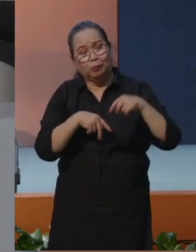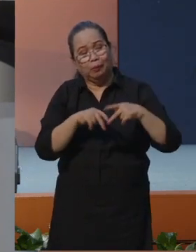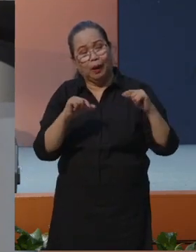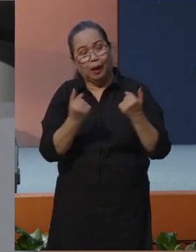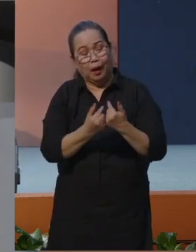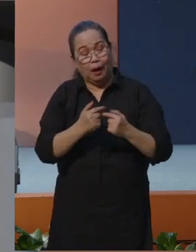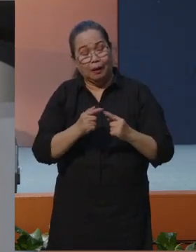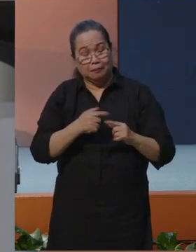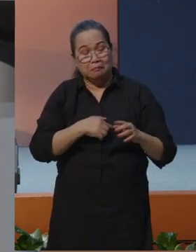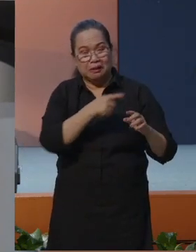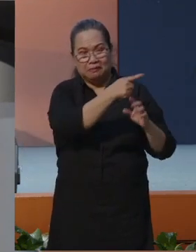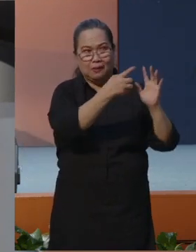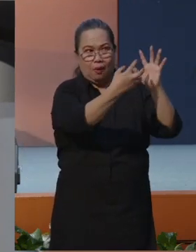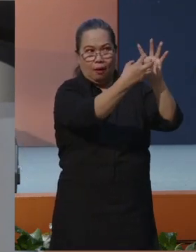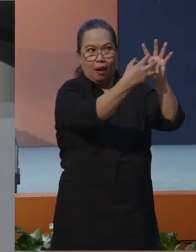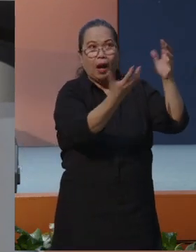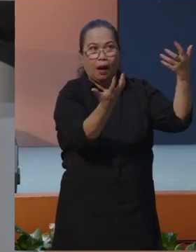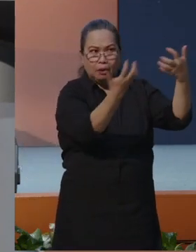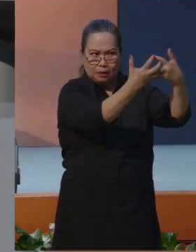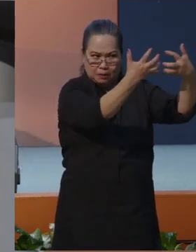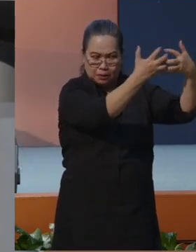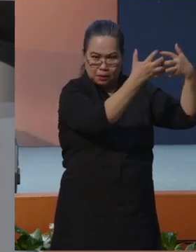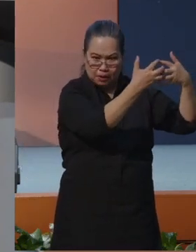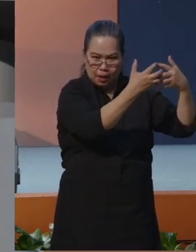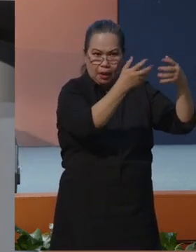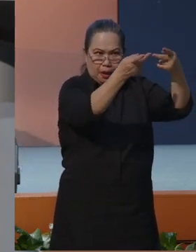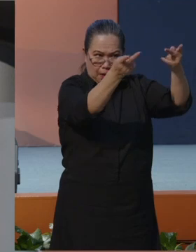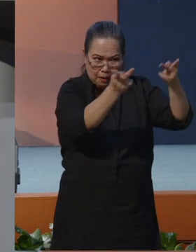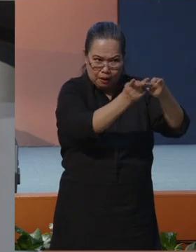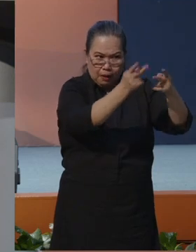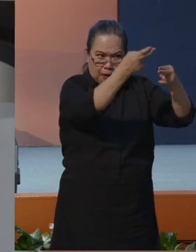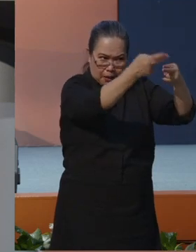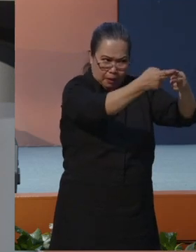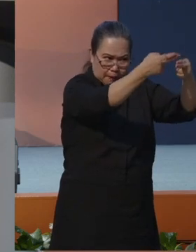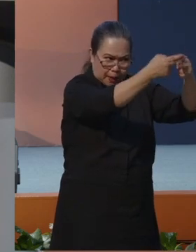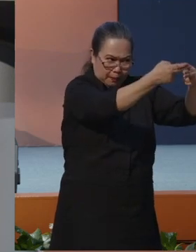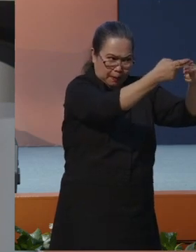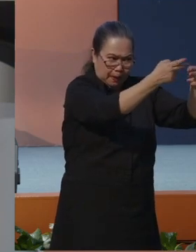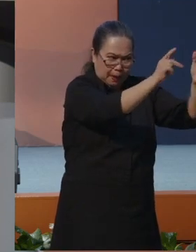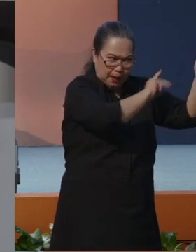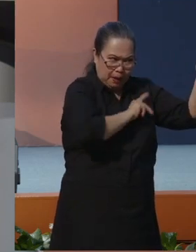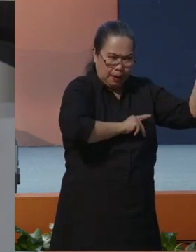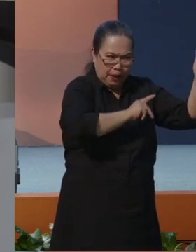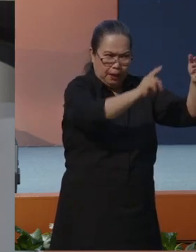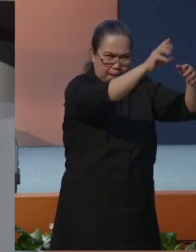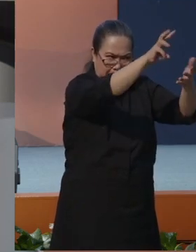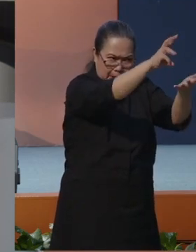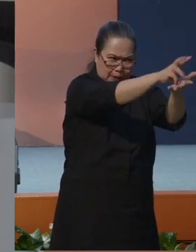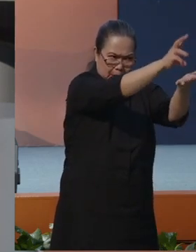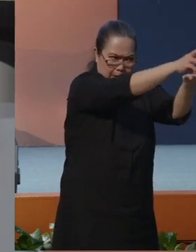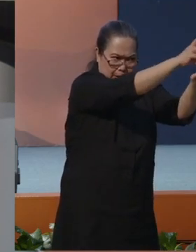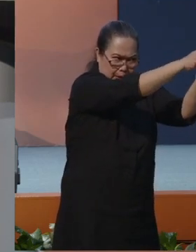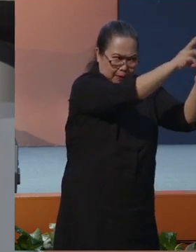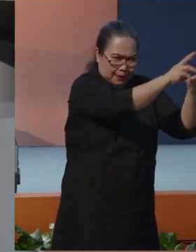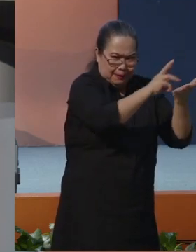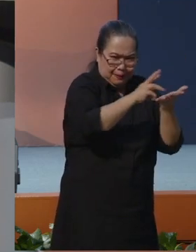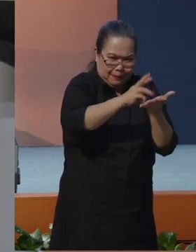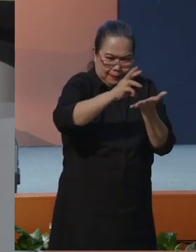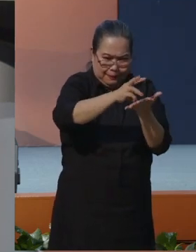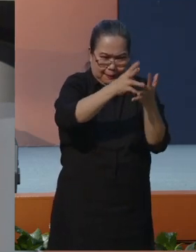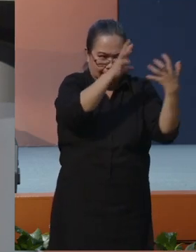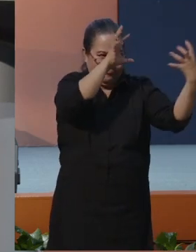ginawa pa rin nila. So, the king of Madon, the king of Shimron, the king of Akshaf,